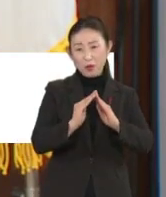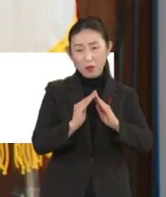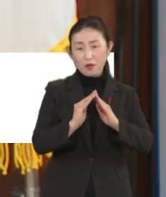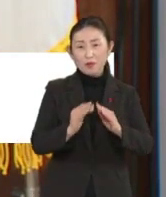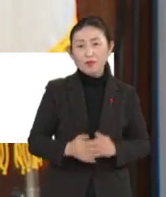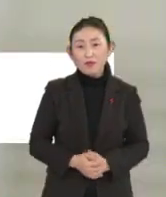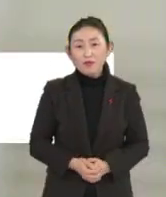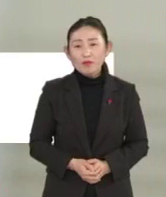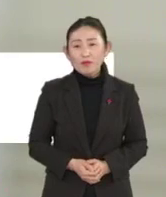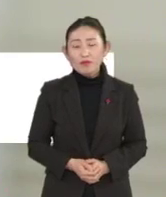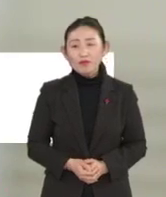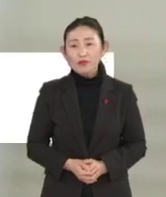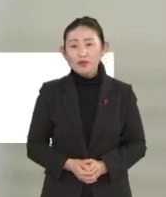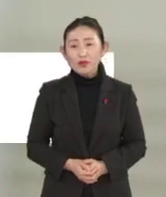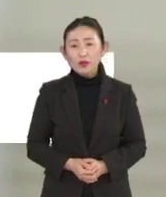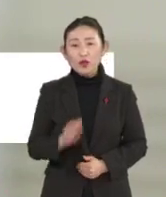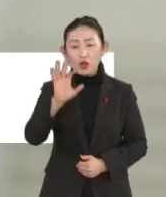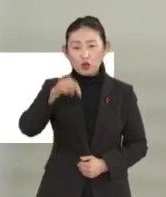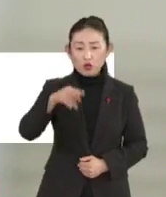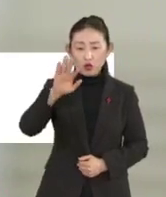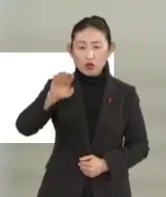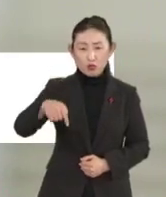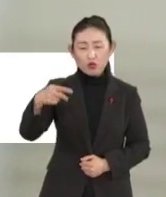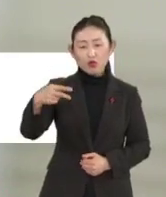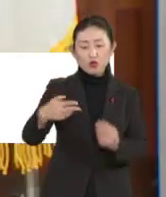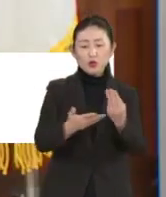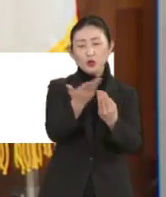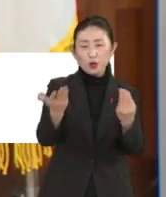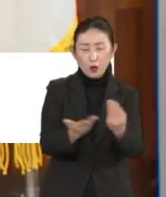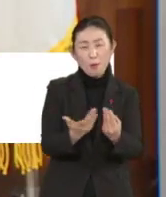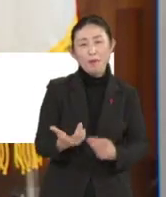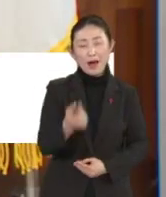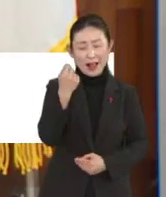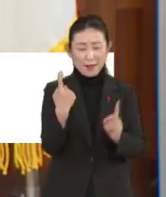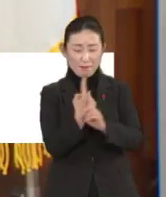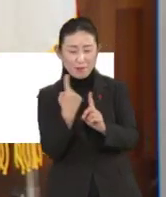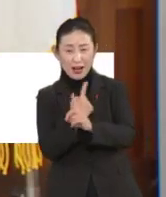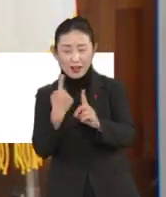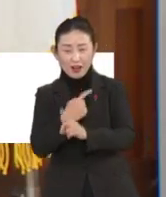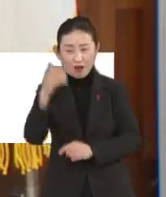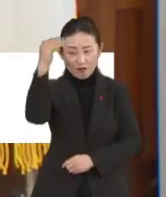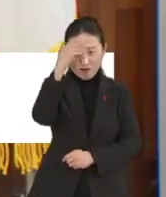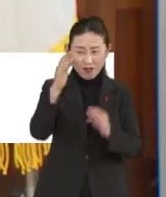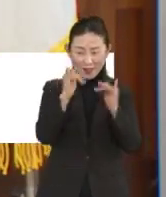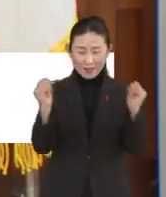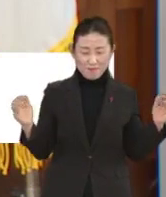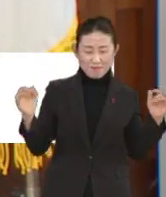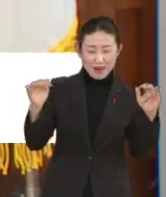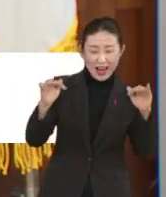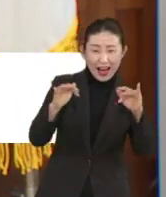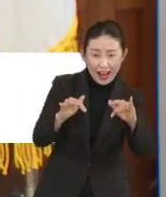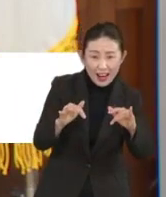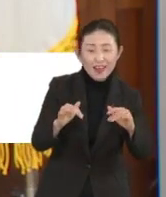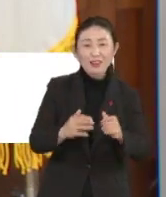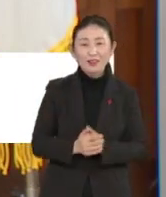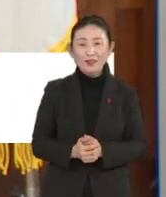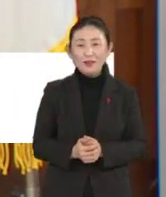생각합니다 배우도시를 빨리 개발하자 그래서 오시는 손님들을 맞이하게